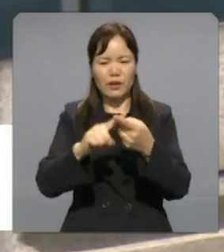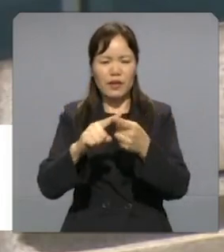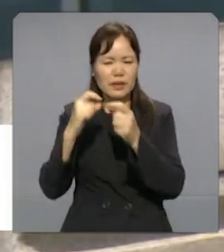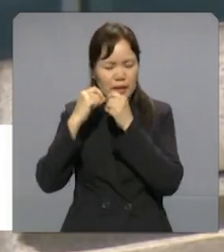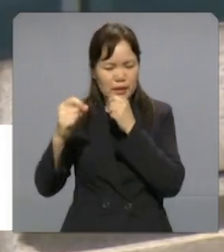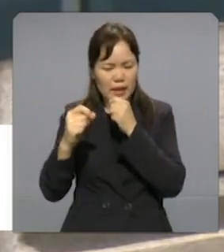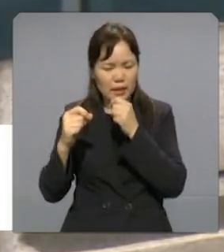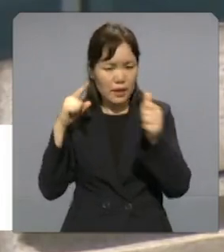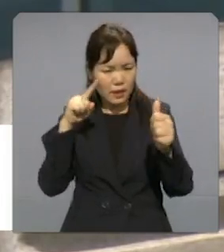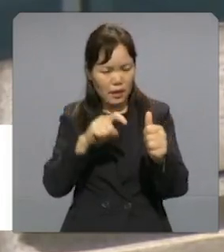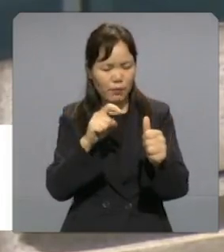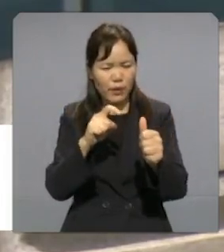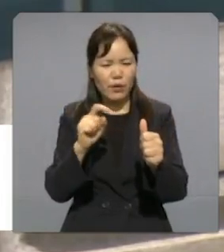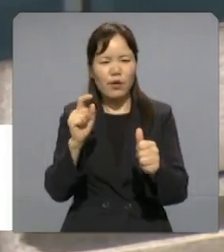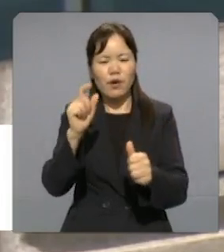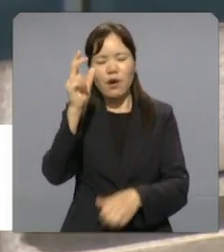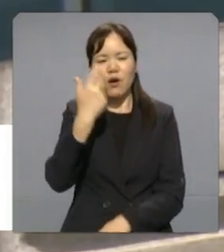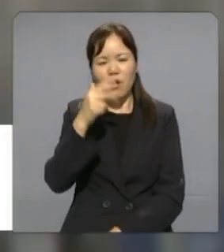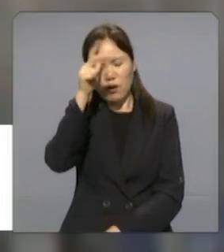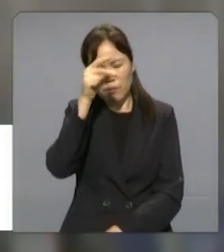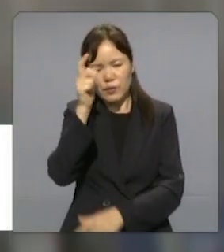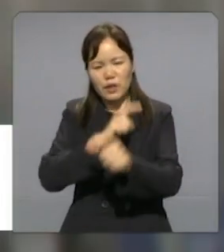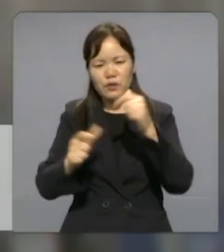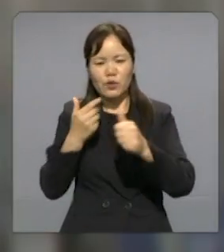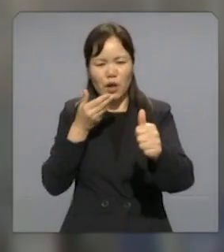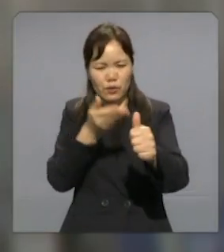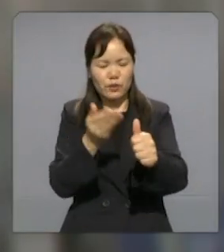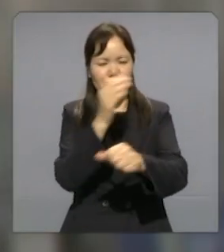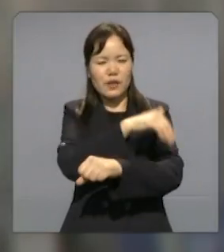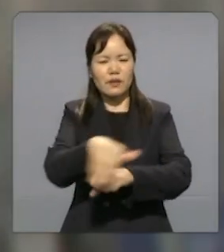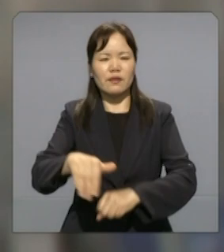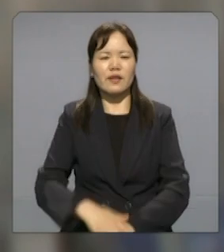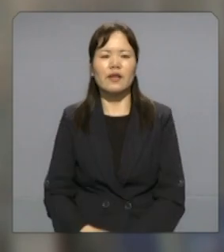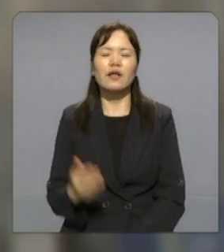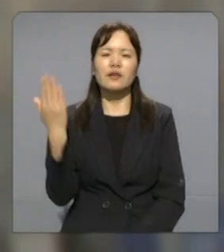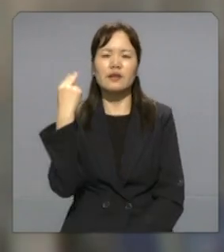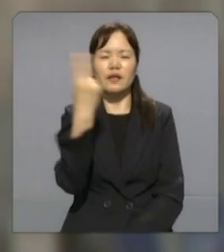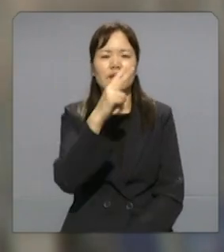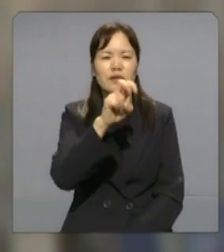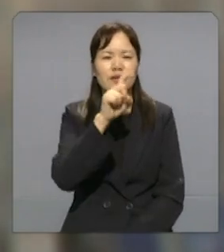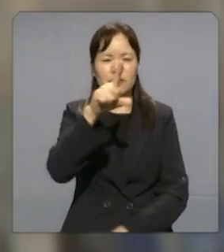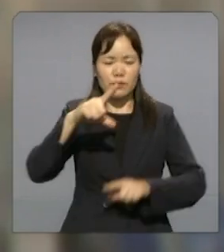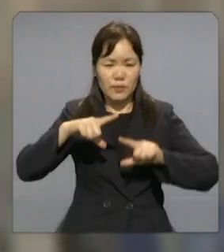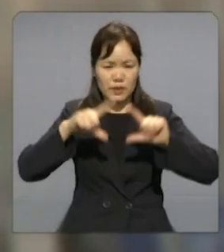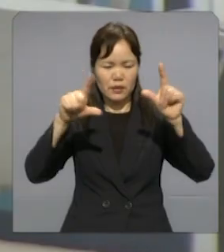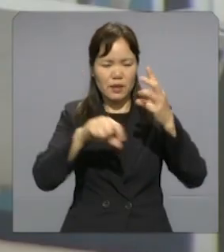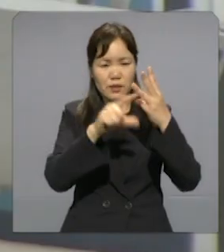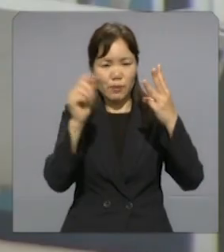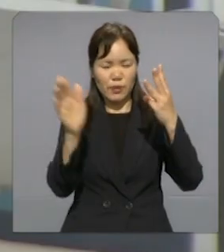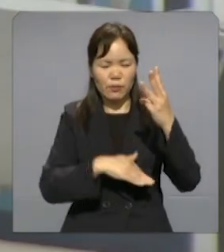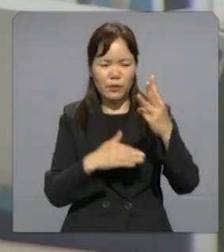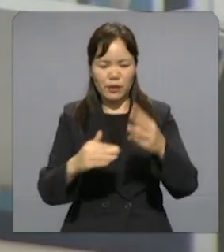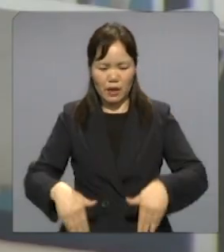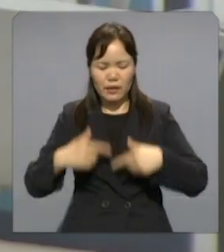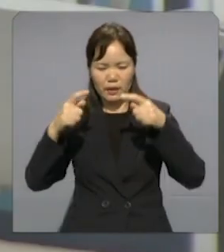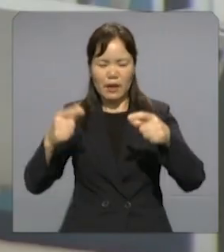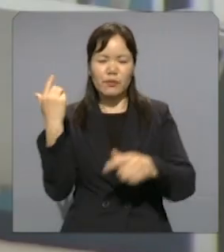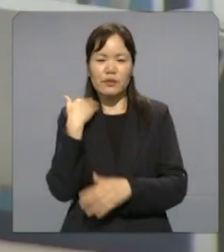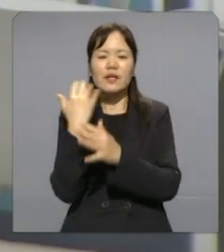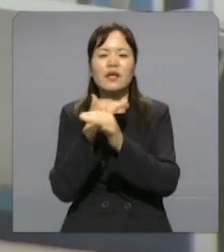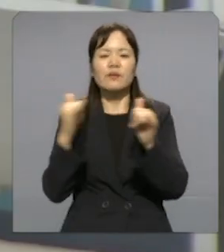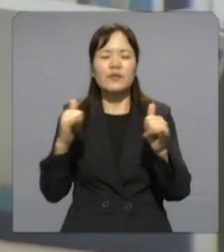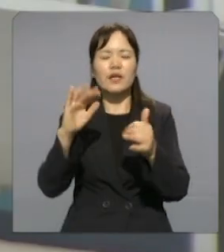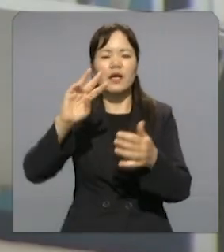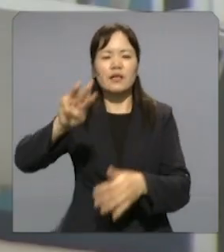내일 검찰에 추가로 송치할 예정입니다 이들은 지난 2021년 3월부터 미추홀구 일대 세입자